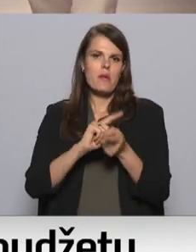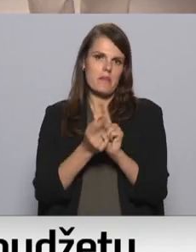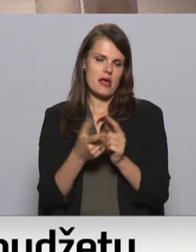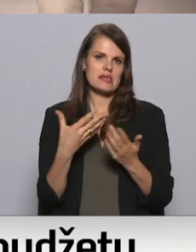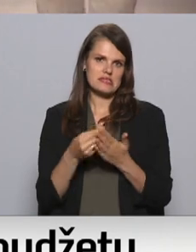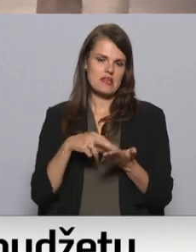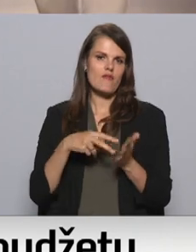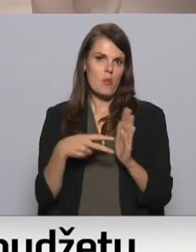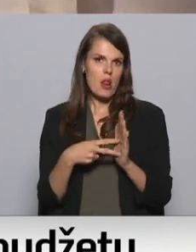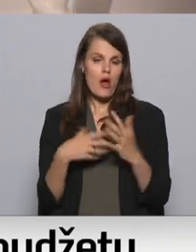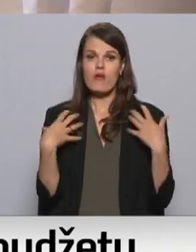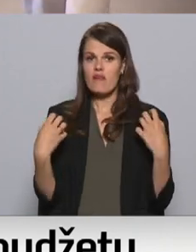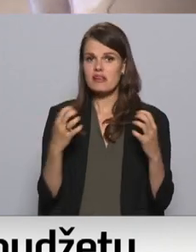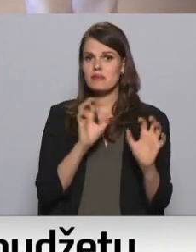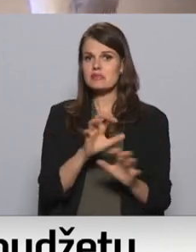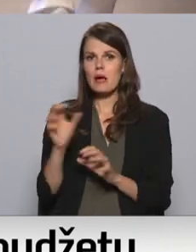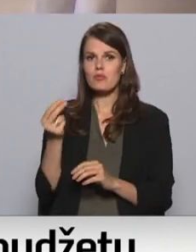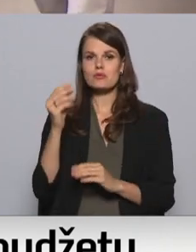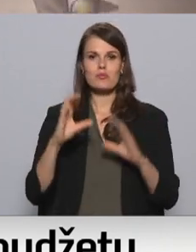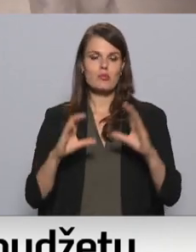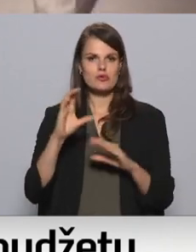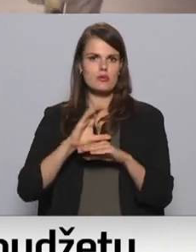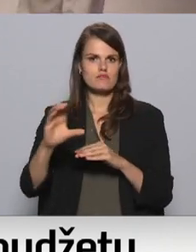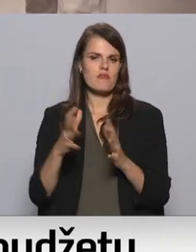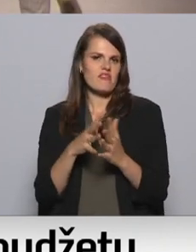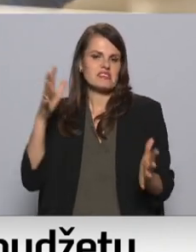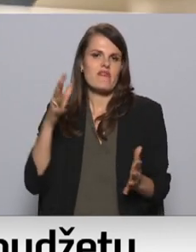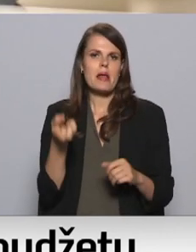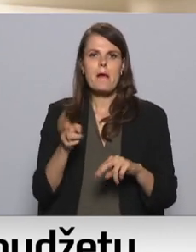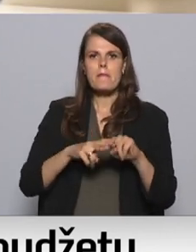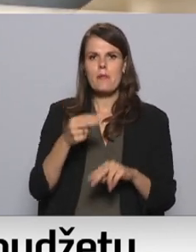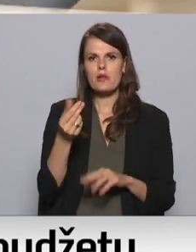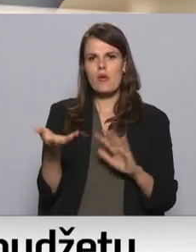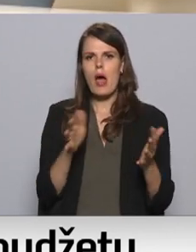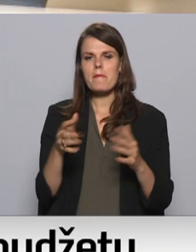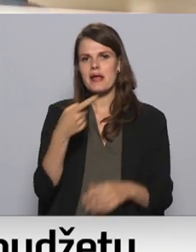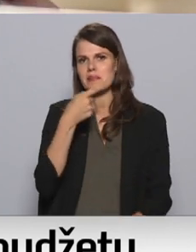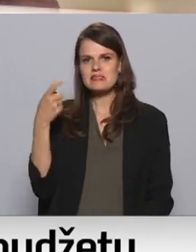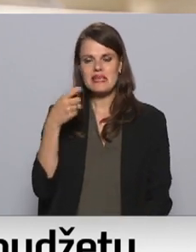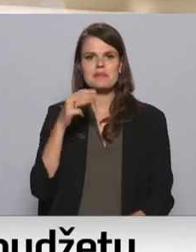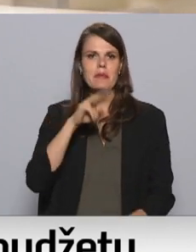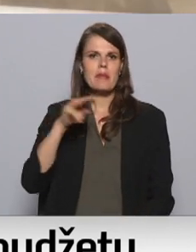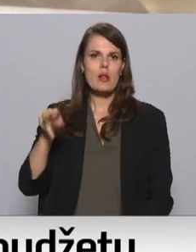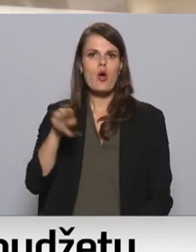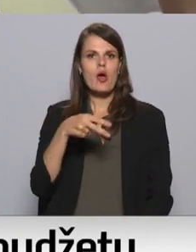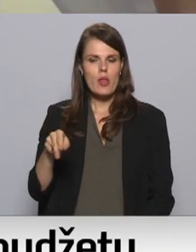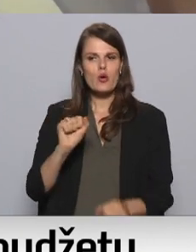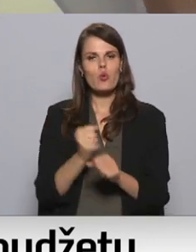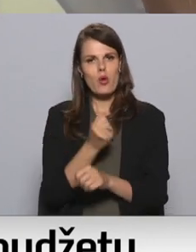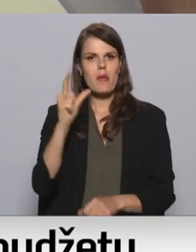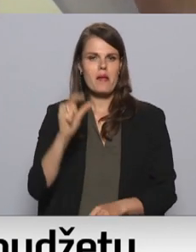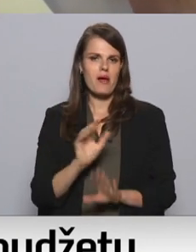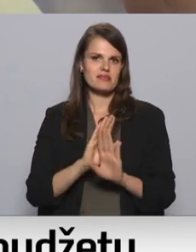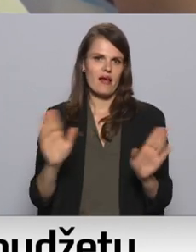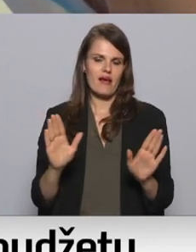plānus. Veselības aprūpē budžetā ieplānots visvairāk papildu naudas, aptuveni 100 miljonu eiro, kas gan ir krietni mazāk nekā nozara